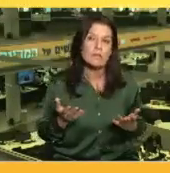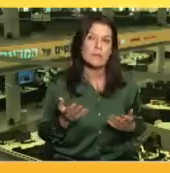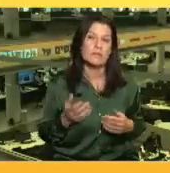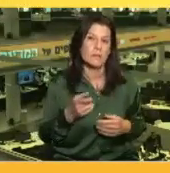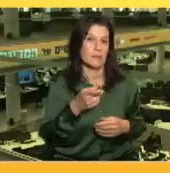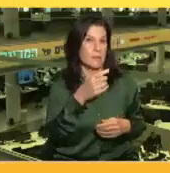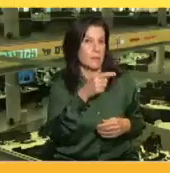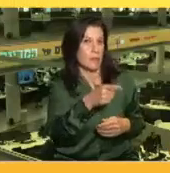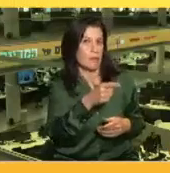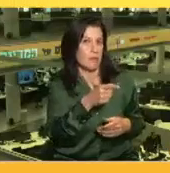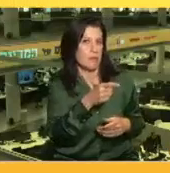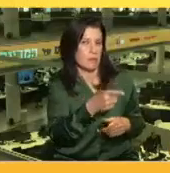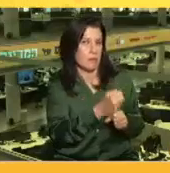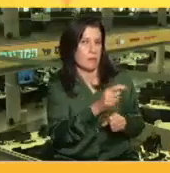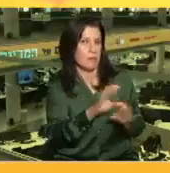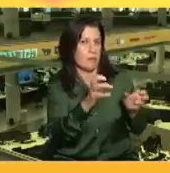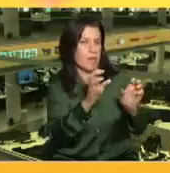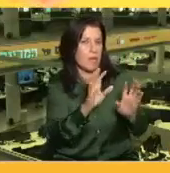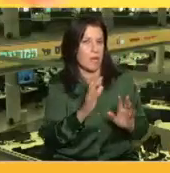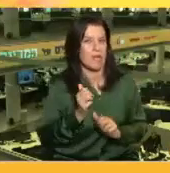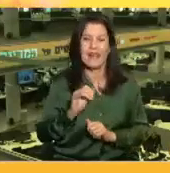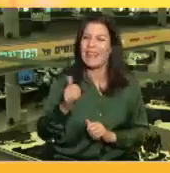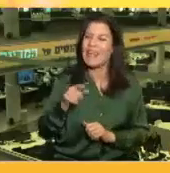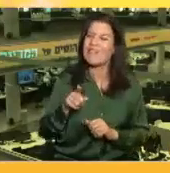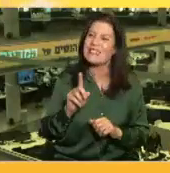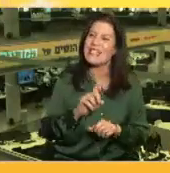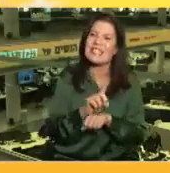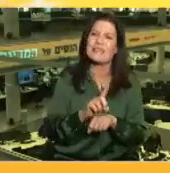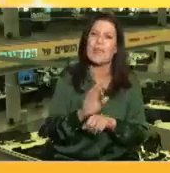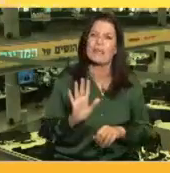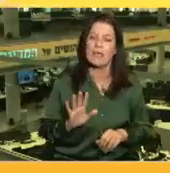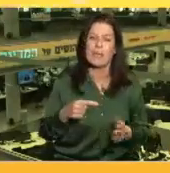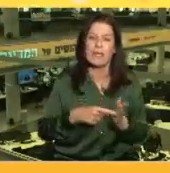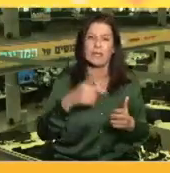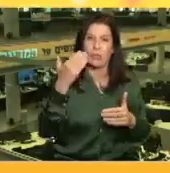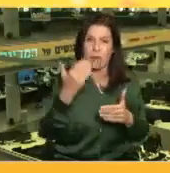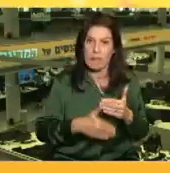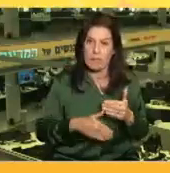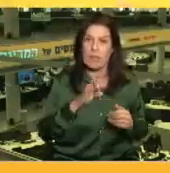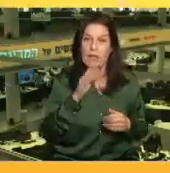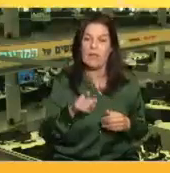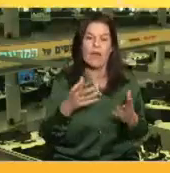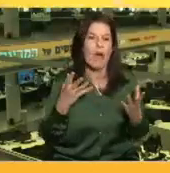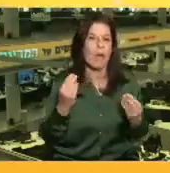כן, לא, זה כן, זה משהו מאוד חשוב, אבל זה קצת כמו פלסטר. כי בסוף הבעיה היא הרבה יותר עמוקה